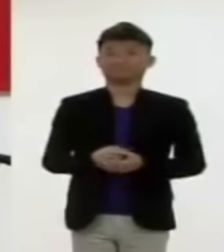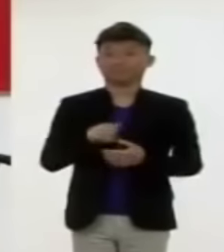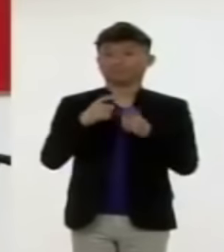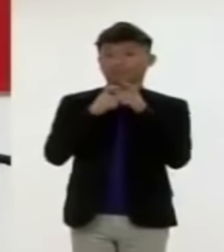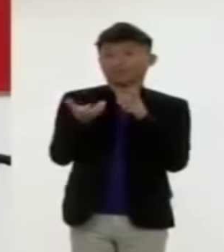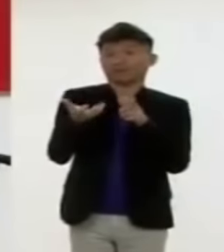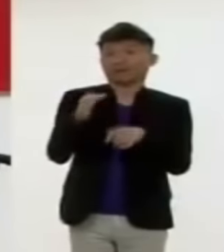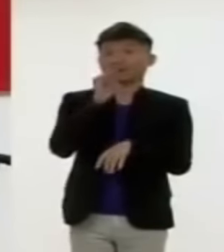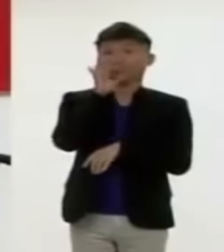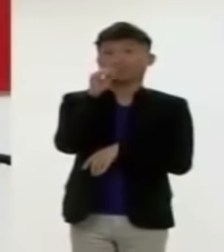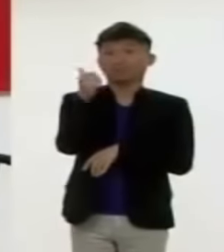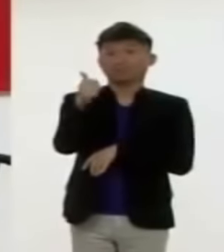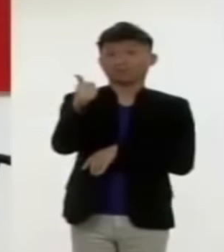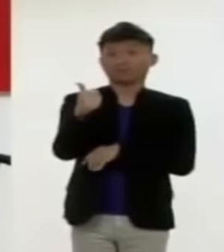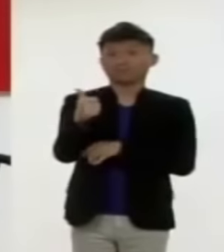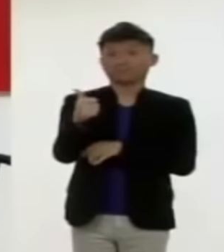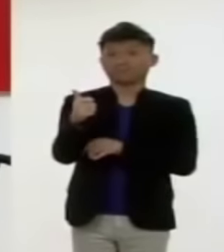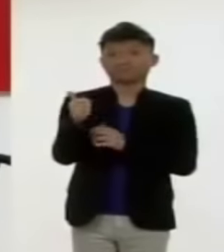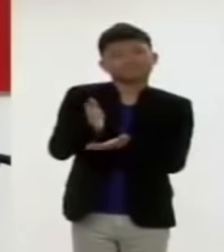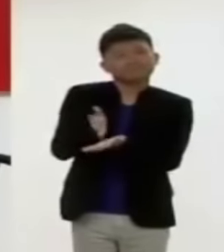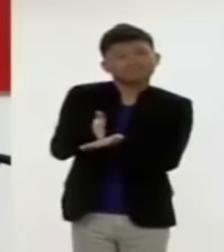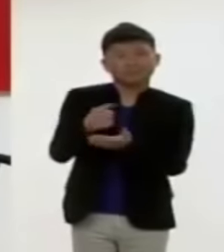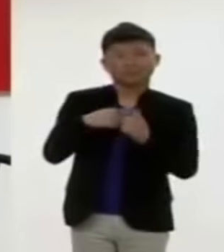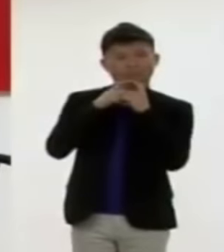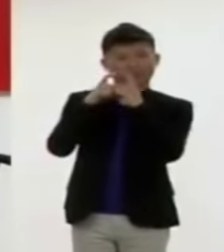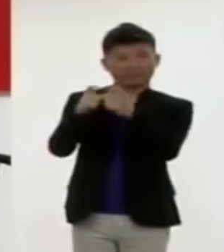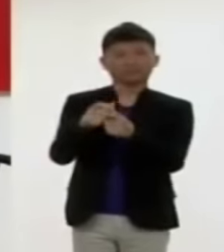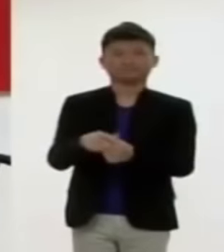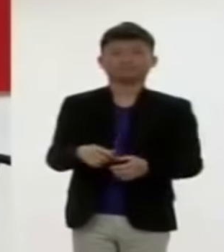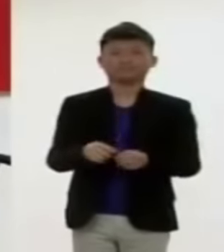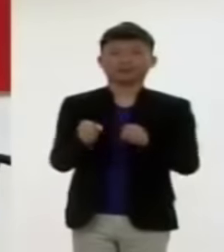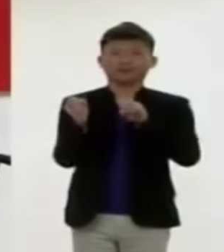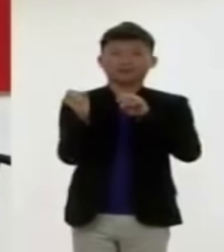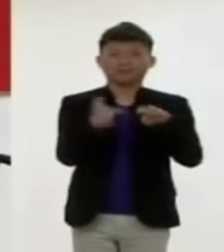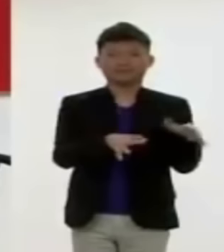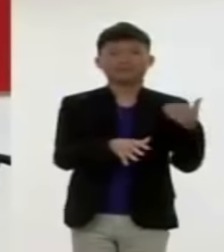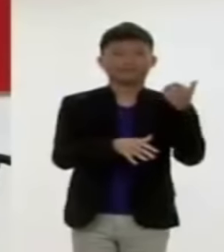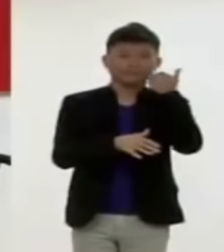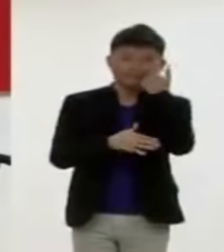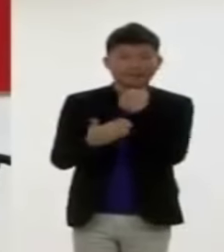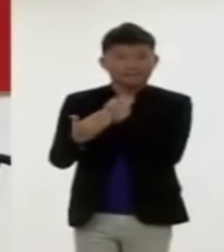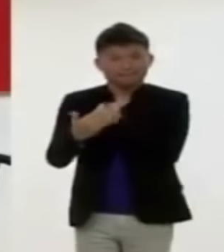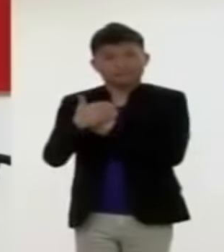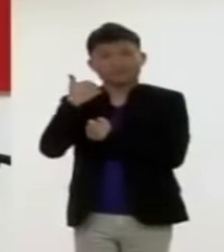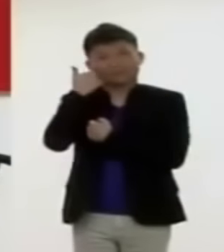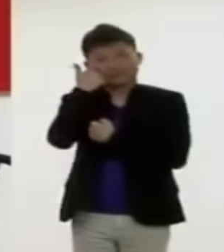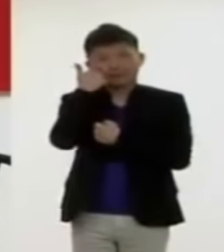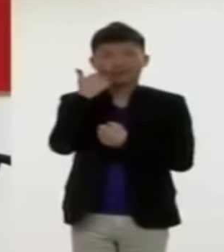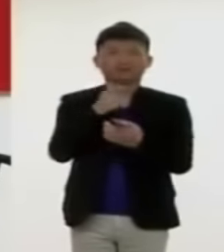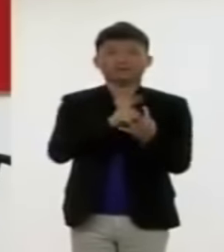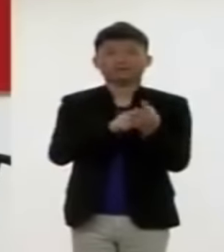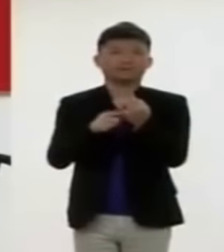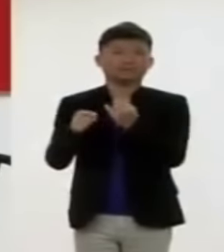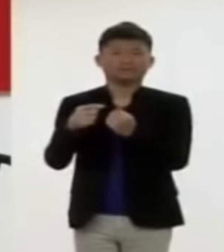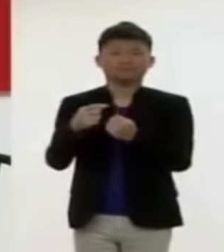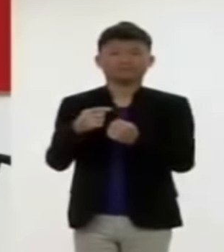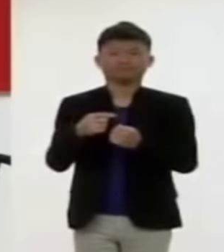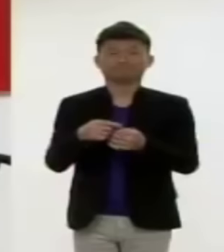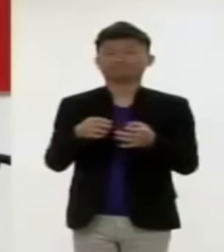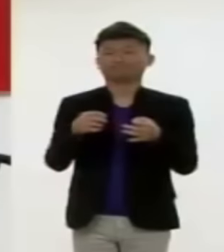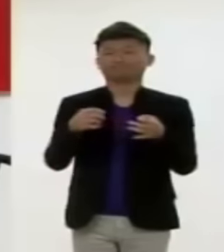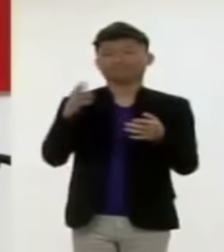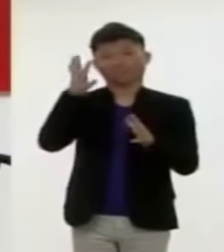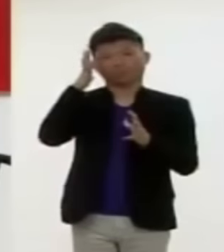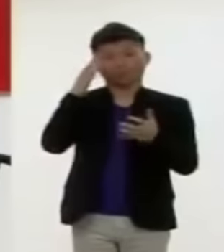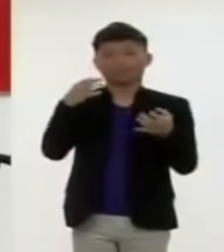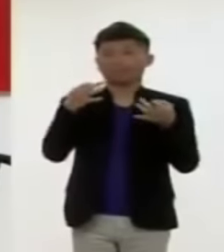委员吴大哥讲的话，气什么保什么，气什么保什么。我给大家一个最简单的公